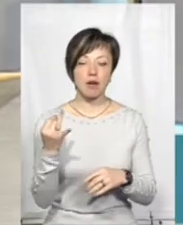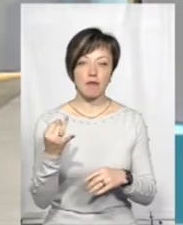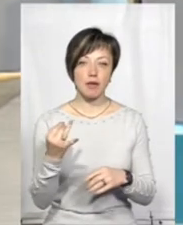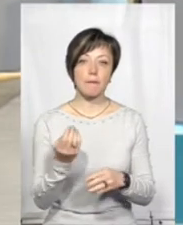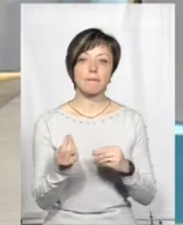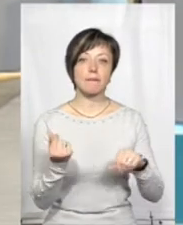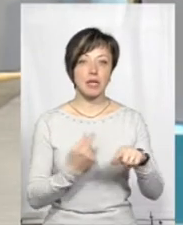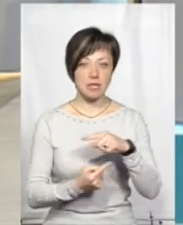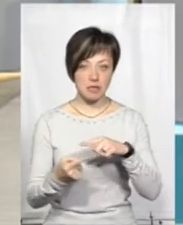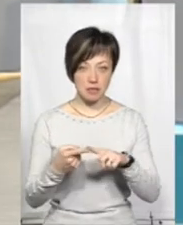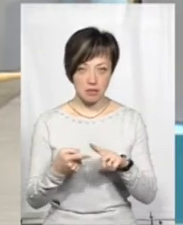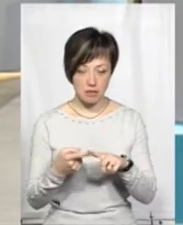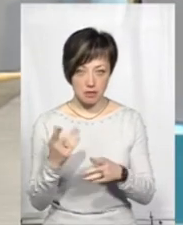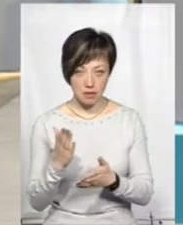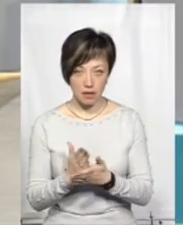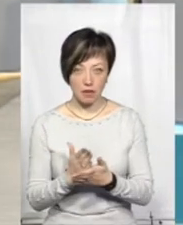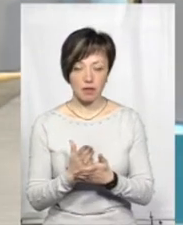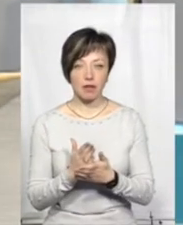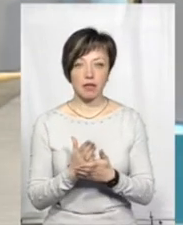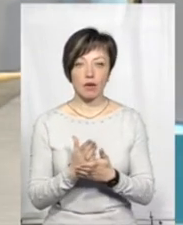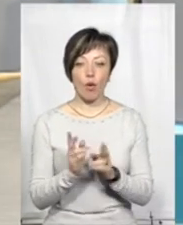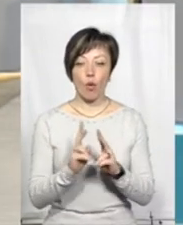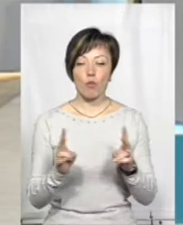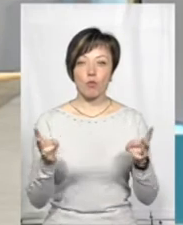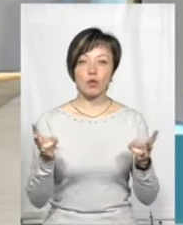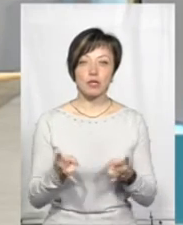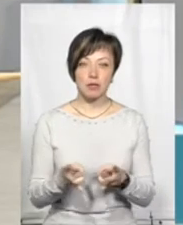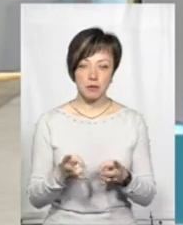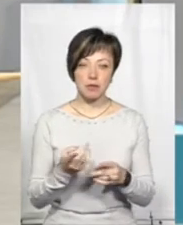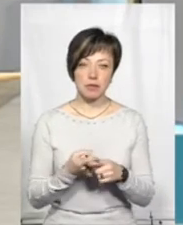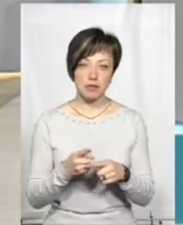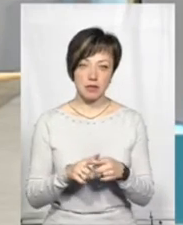Ну, бізнес з однієї сторони, ті, кому потрібен